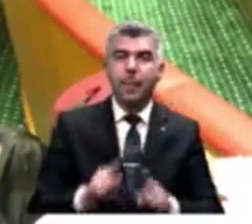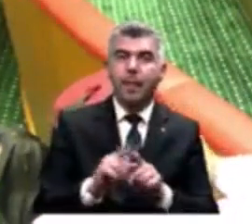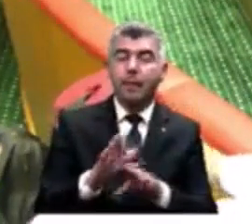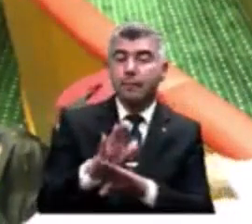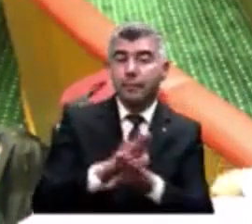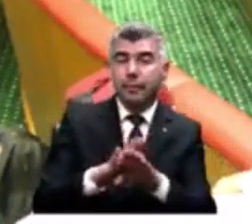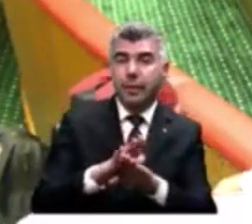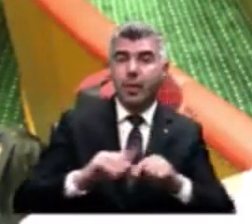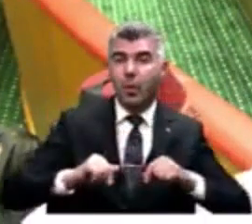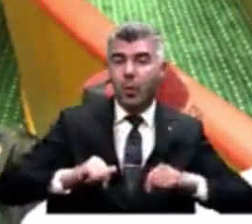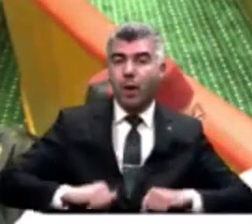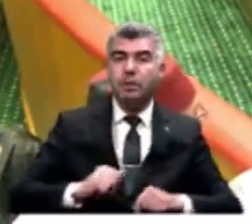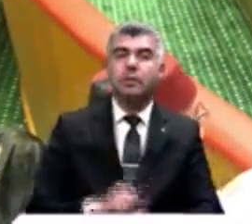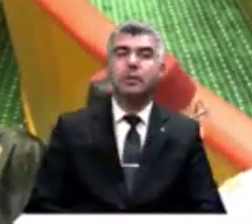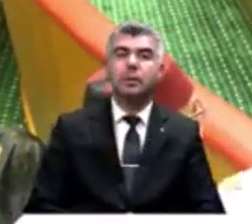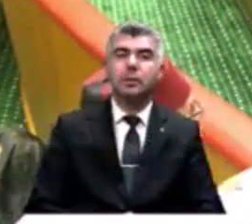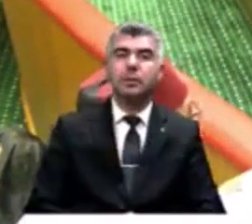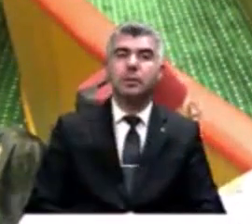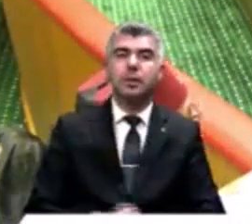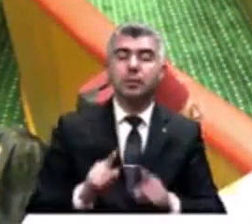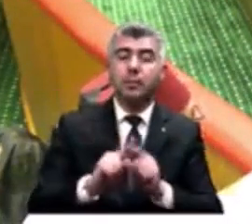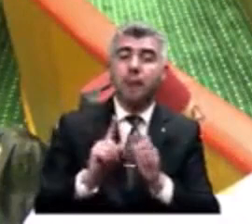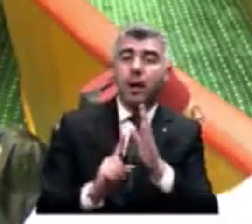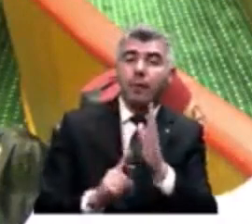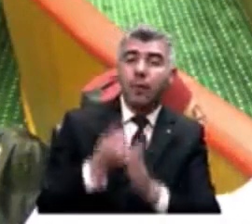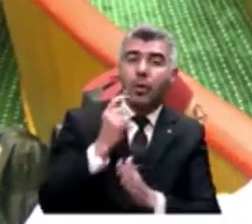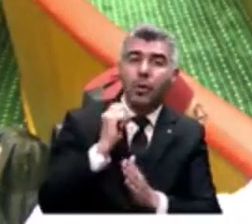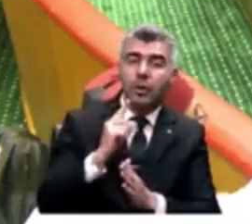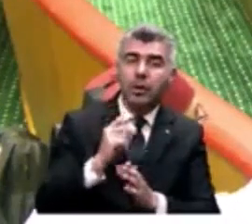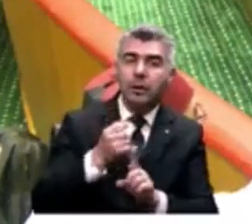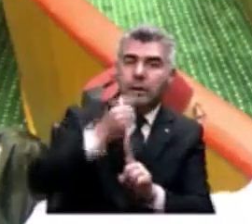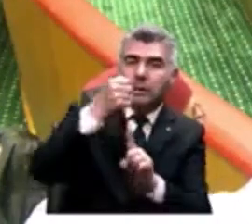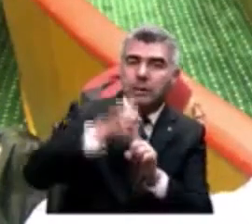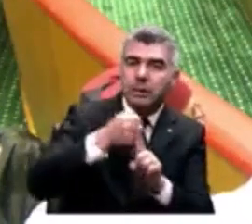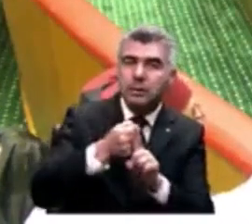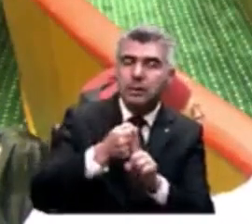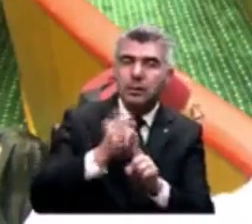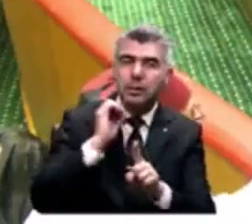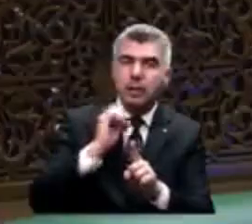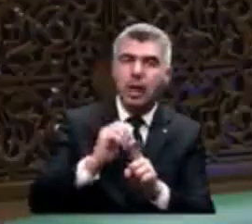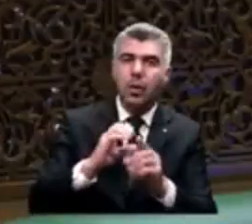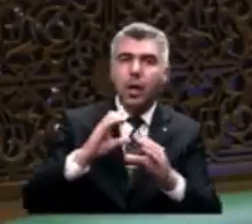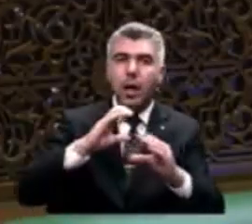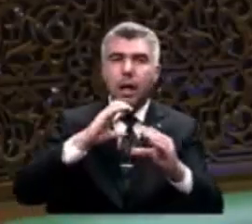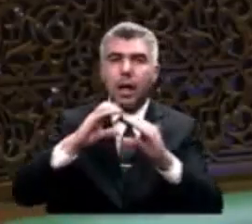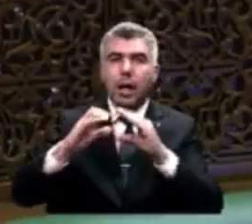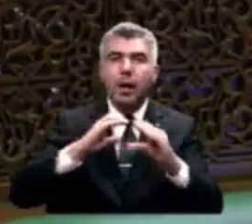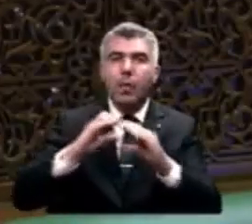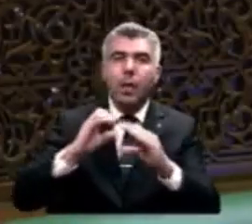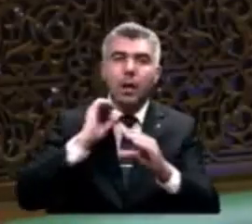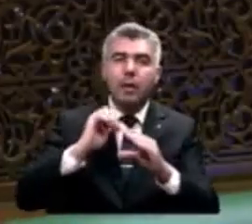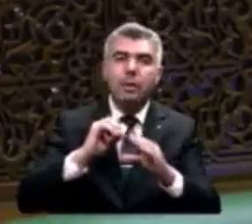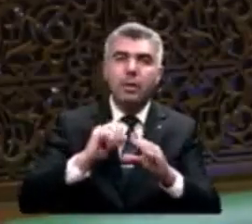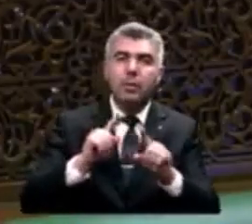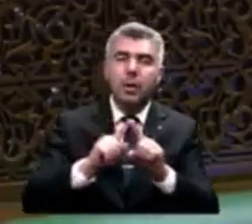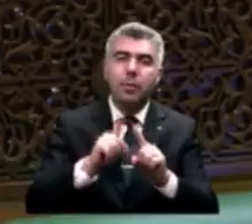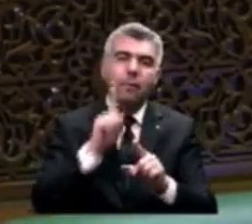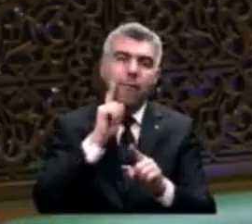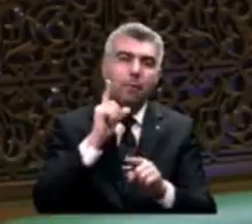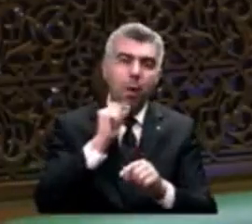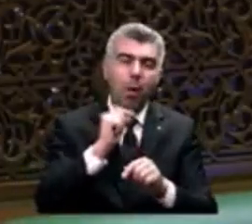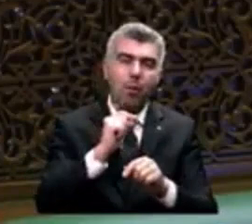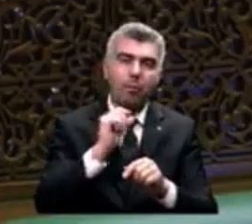الوزير المحترم، أولا العمل على مواصلة الحوار مع نساء ورجال التعليم